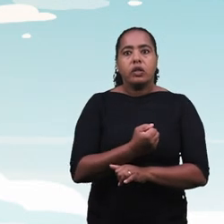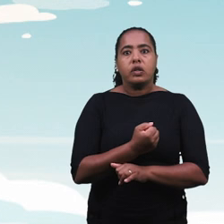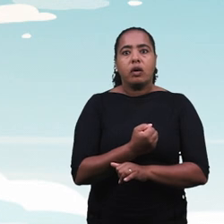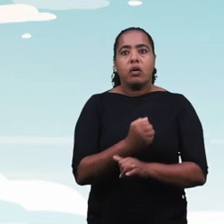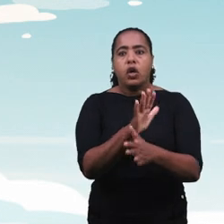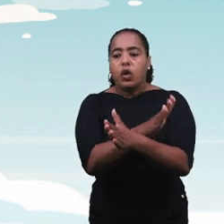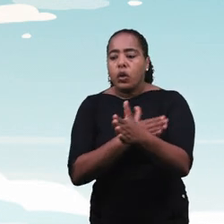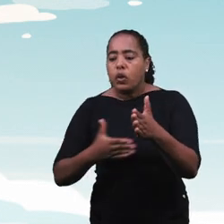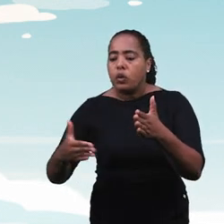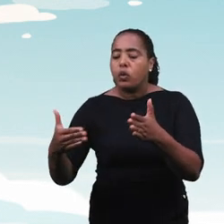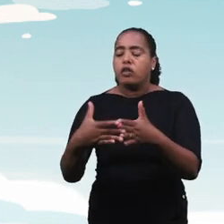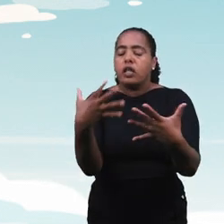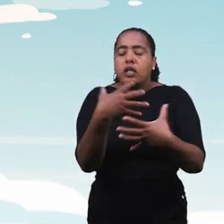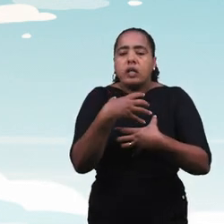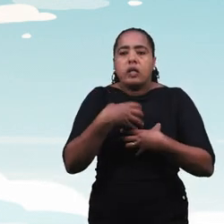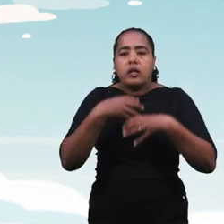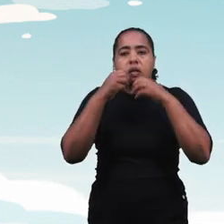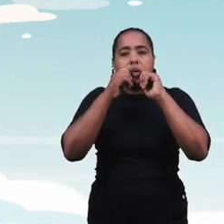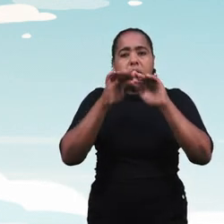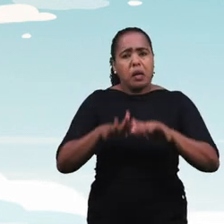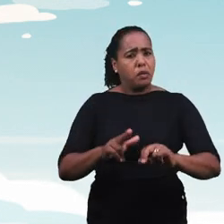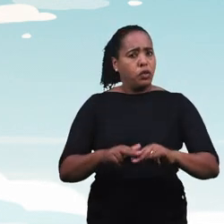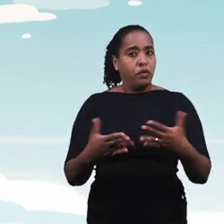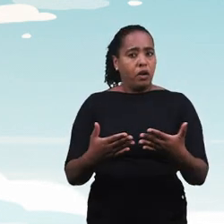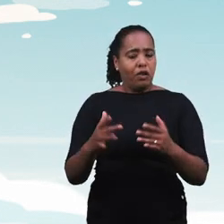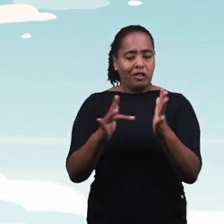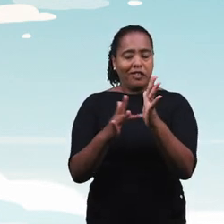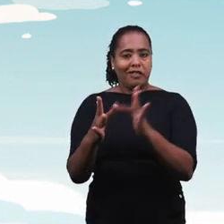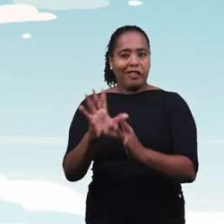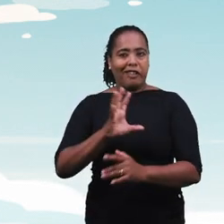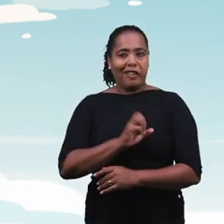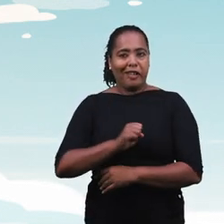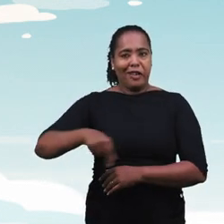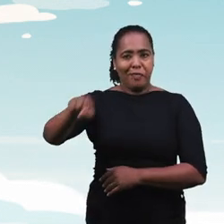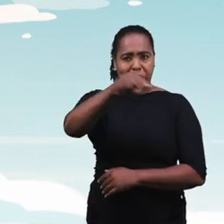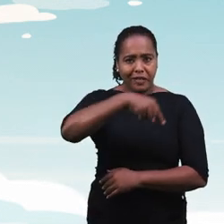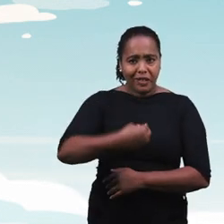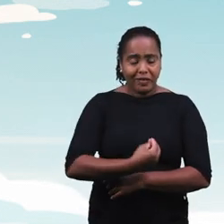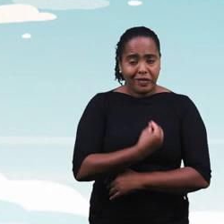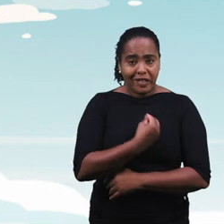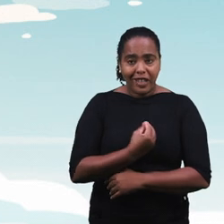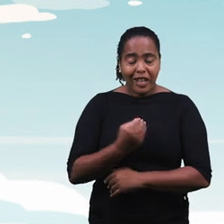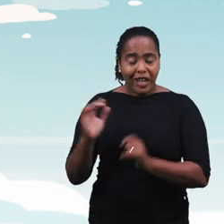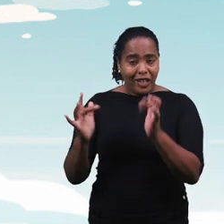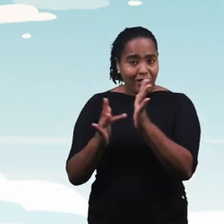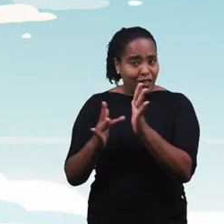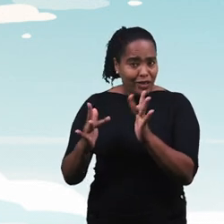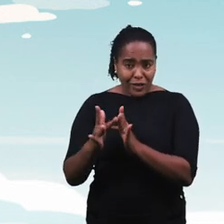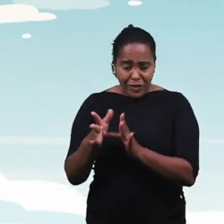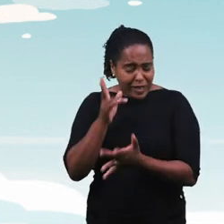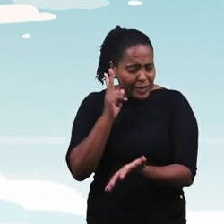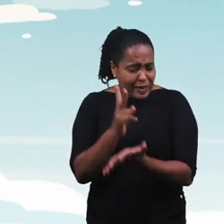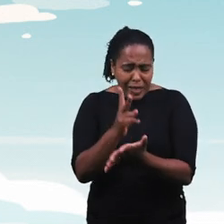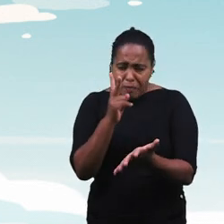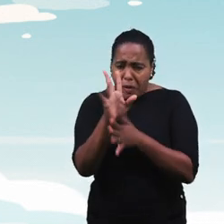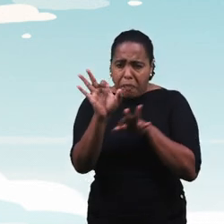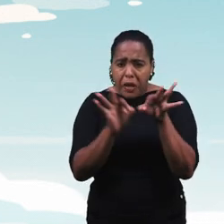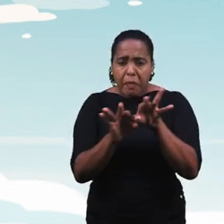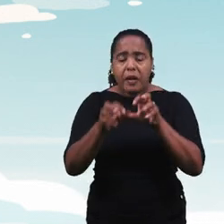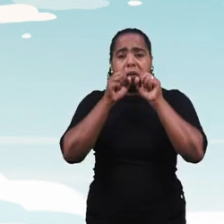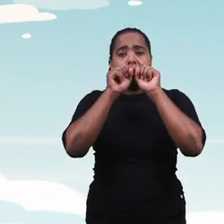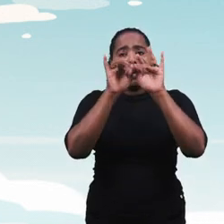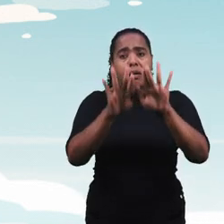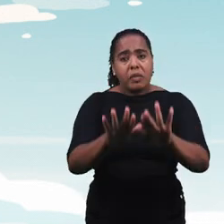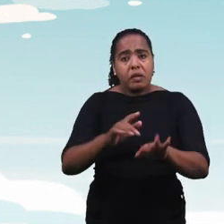Jésus aime nos vies. Jésus, il est toujours prêt à nous bénir. Cette femme, quand